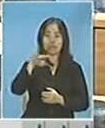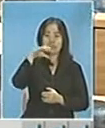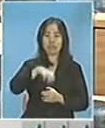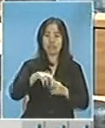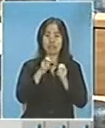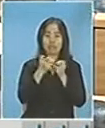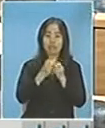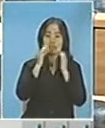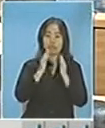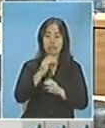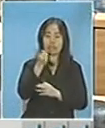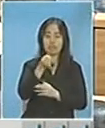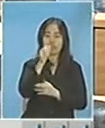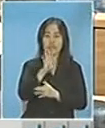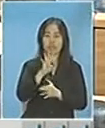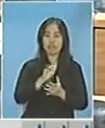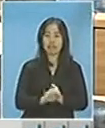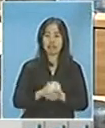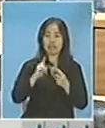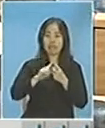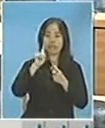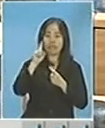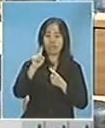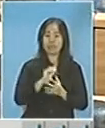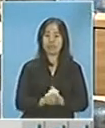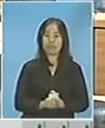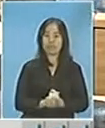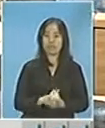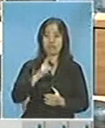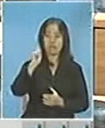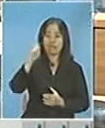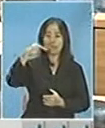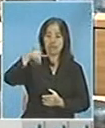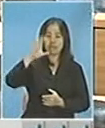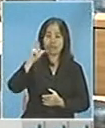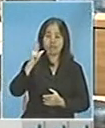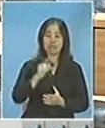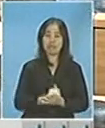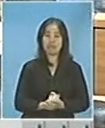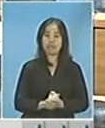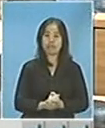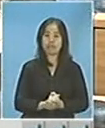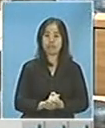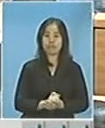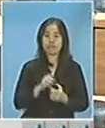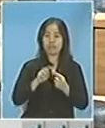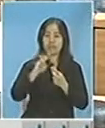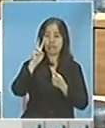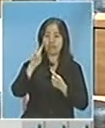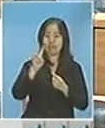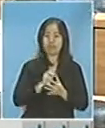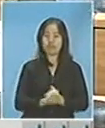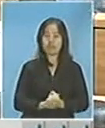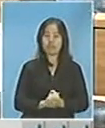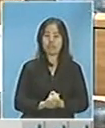14ท่านดังมีรายนามต่อไปนี้1นายอภิชาติติยสวัสดิชัย2